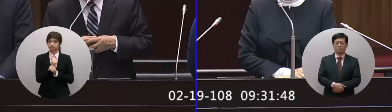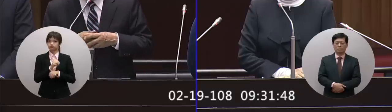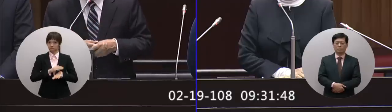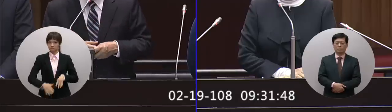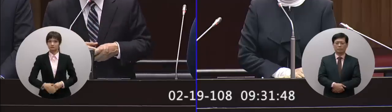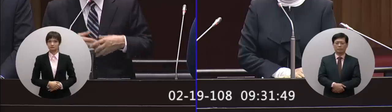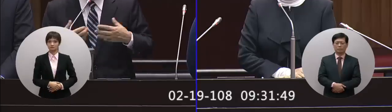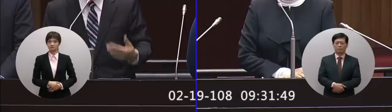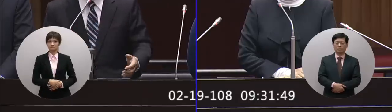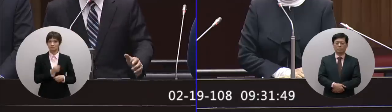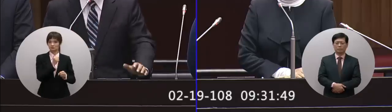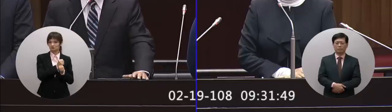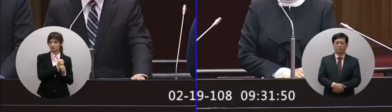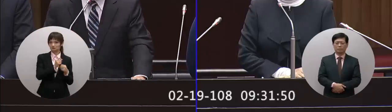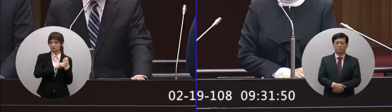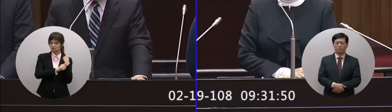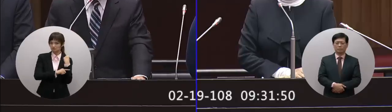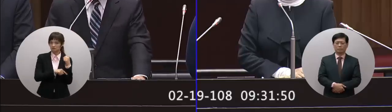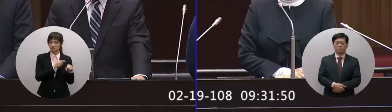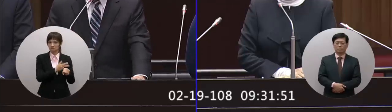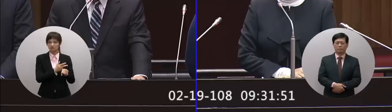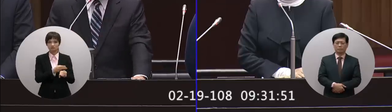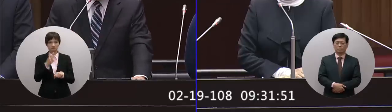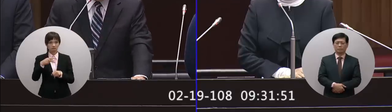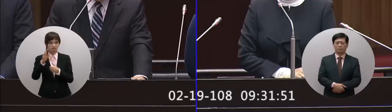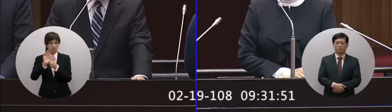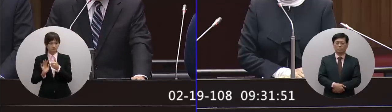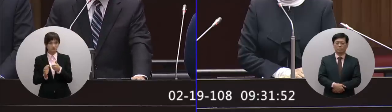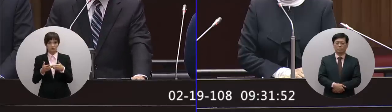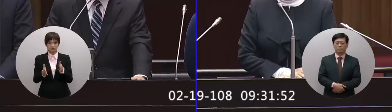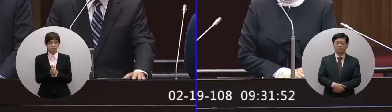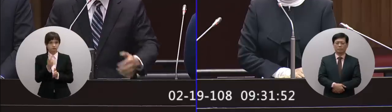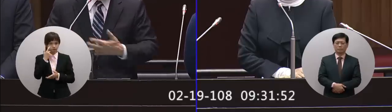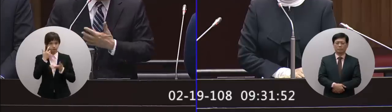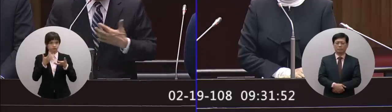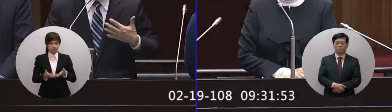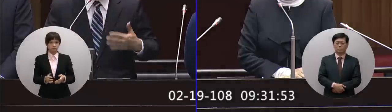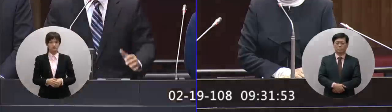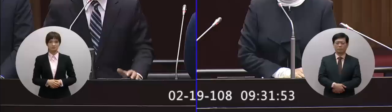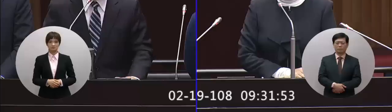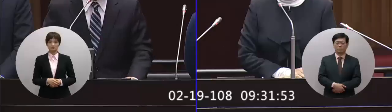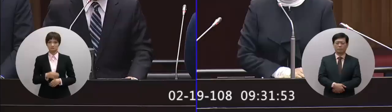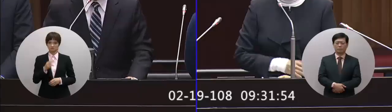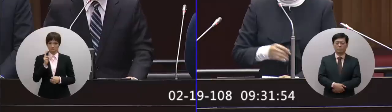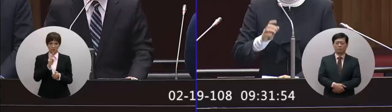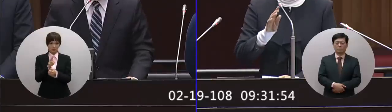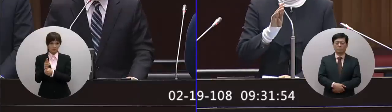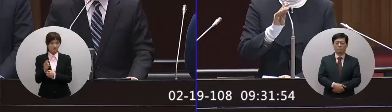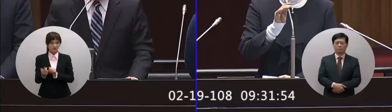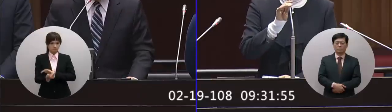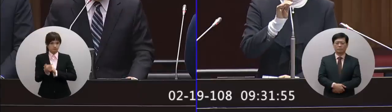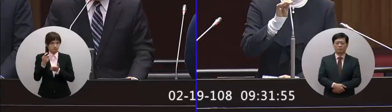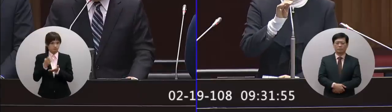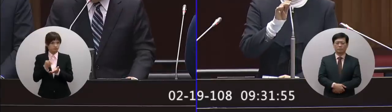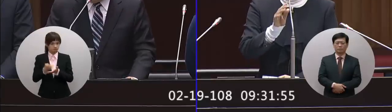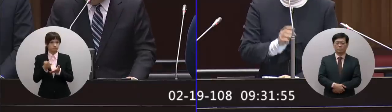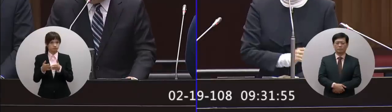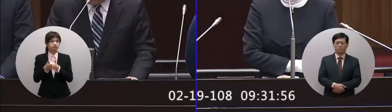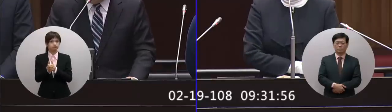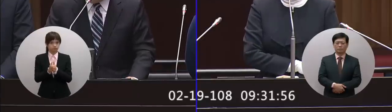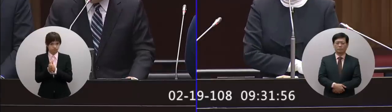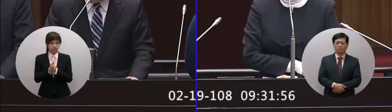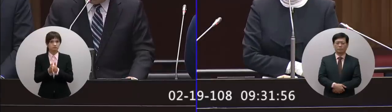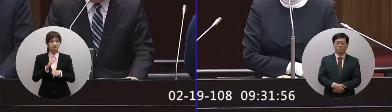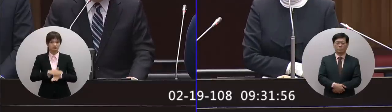做法上态度上都应该要重视，在执行力上我们会来要求，希望能达到